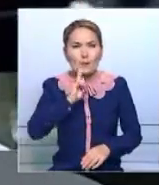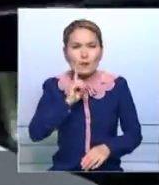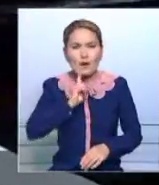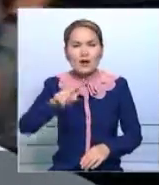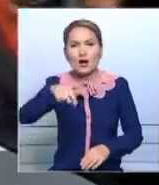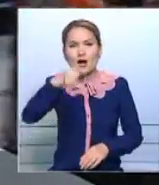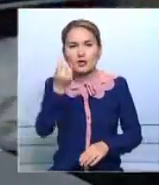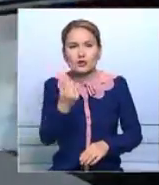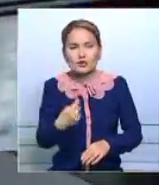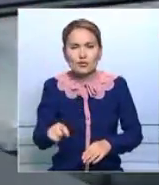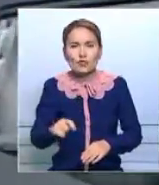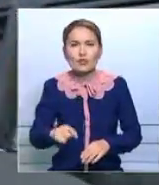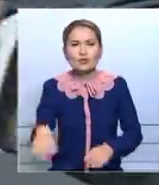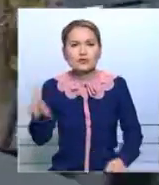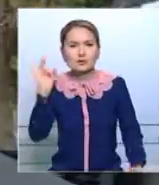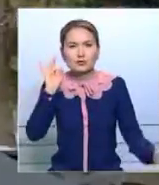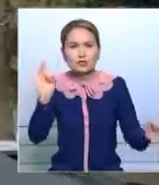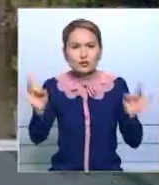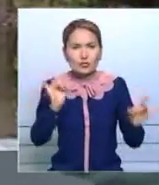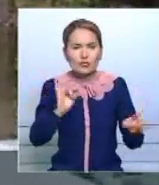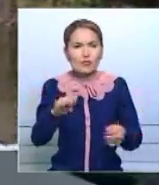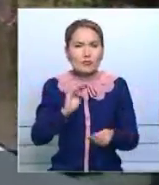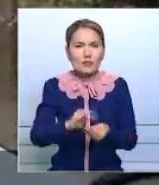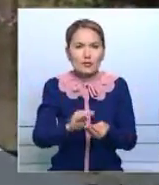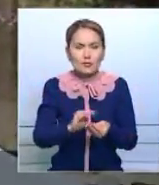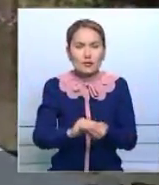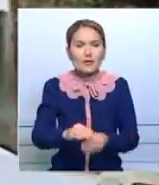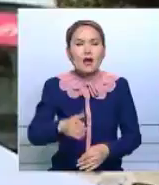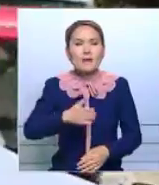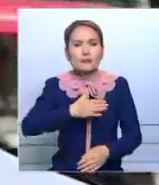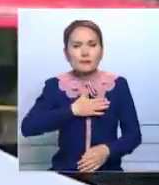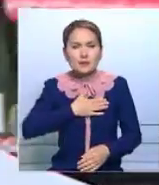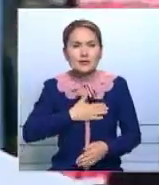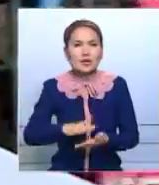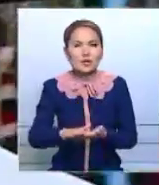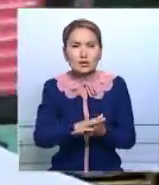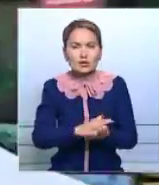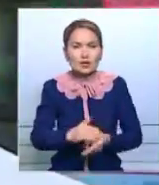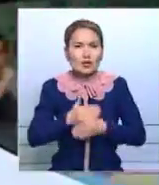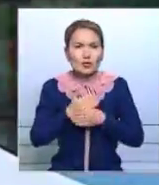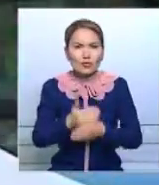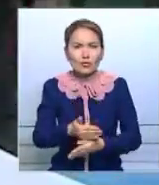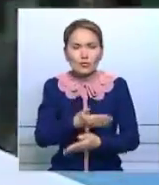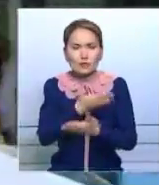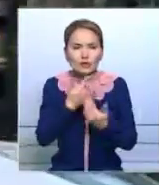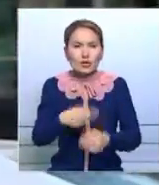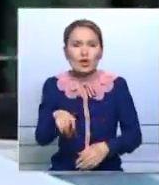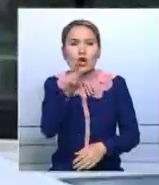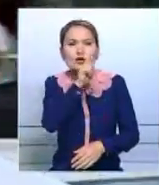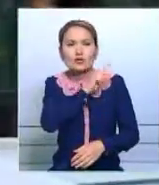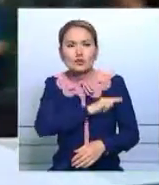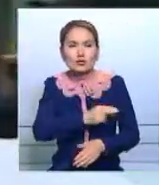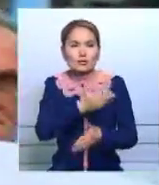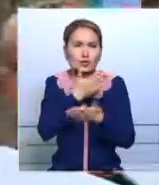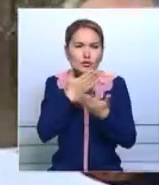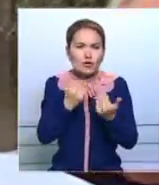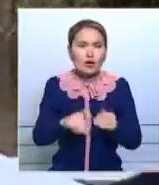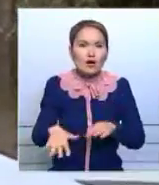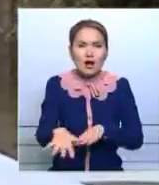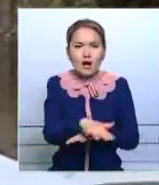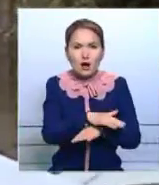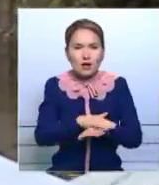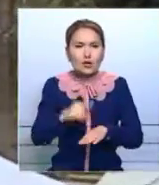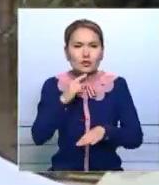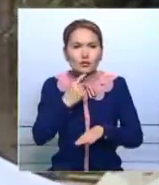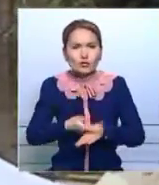сайын зымырамен атқылау дерегі тіркеліп жатады. Осы атыс шабыстың кесірінен жұмысымыздан айырылдық. Халықтың берекесі қашқан. Мұнда